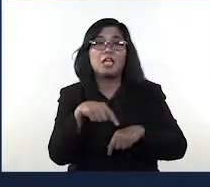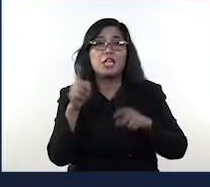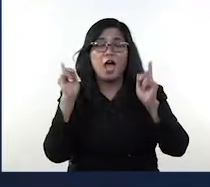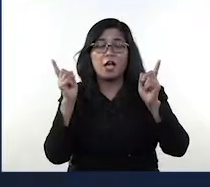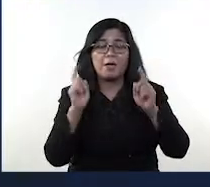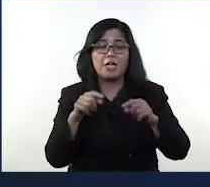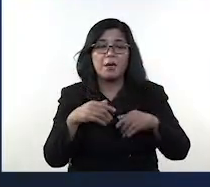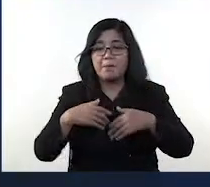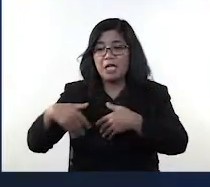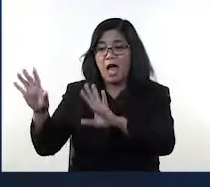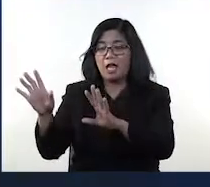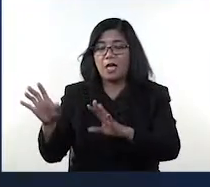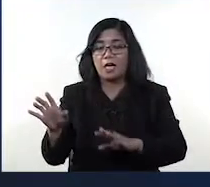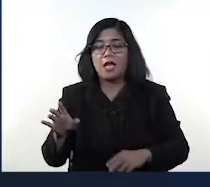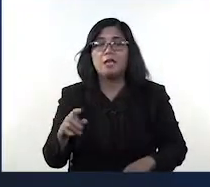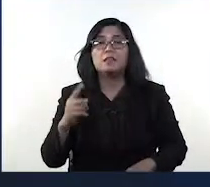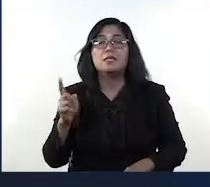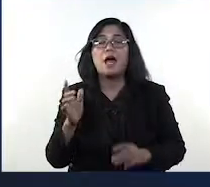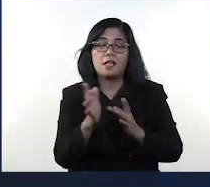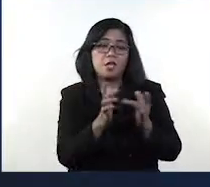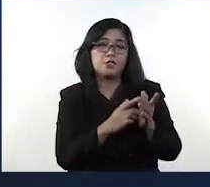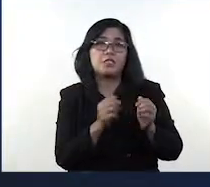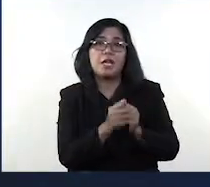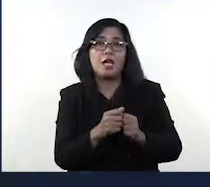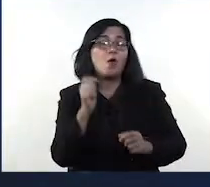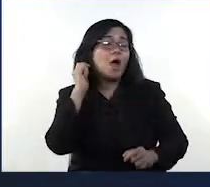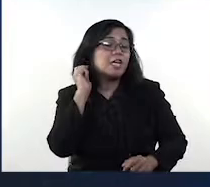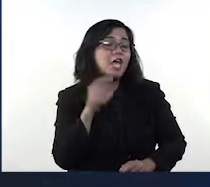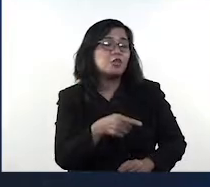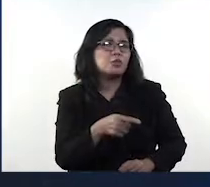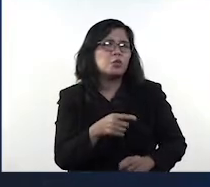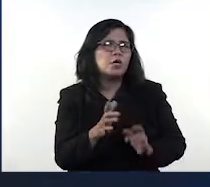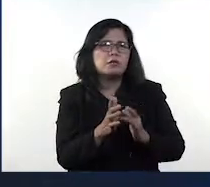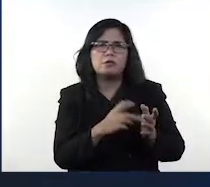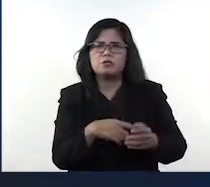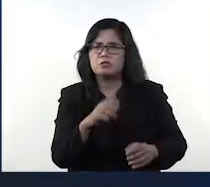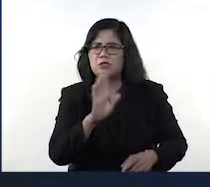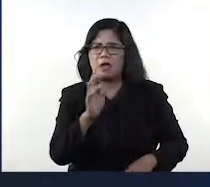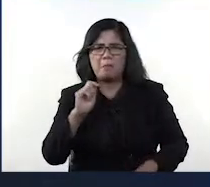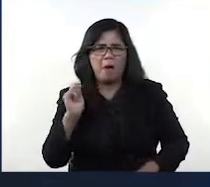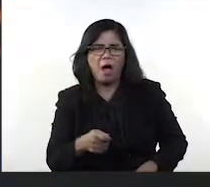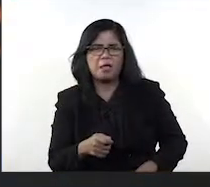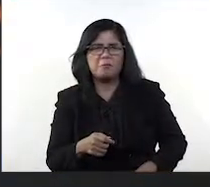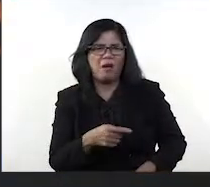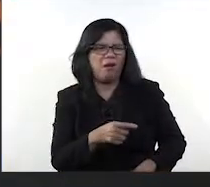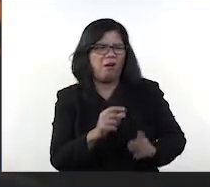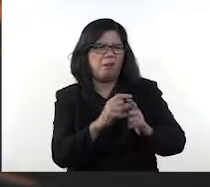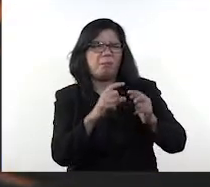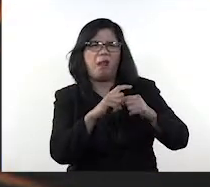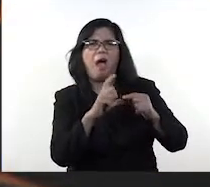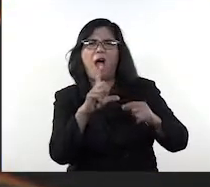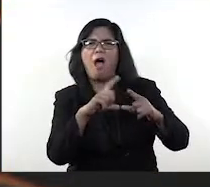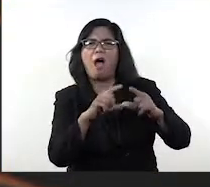Oh iya sudah tapi wanita yang suka menghakimi ia pernah merendahkan nggak bilang dulu pelacur kamu ya tuh minta